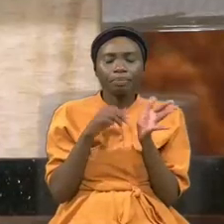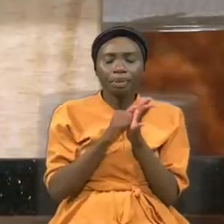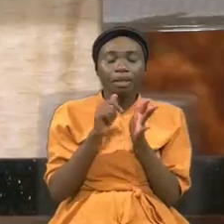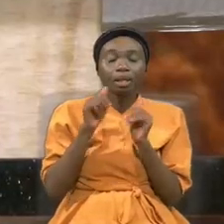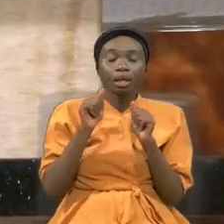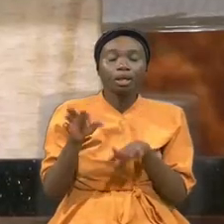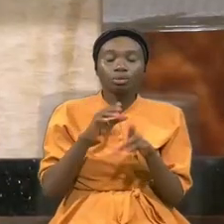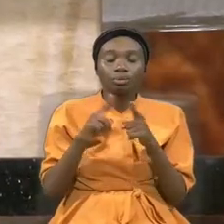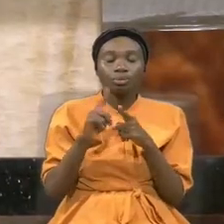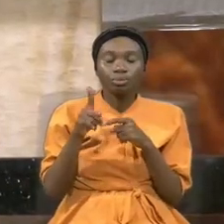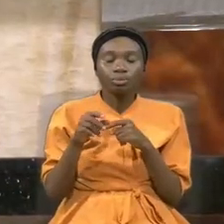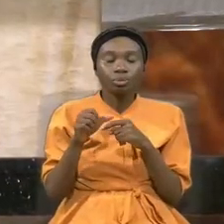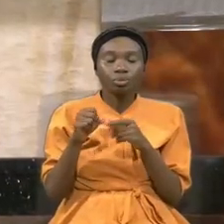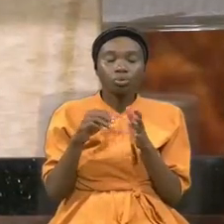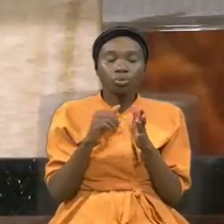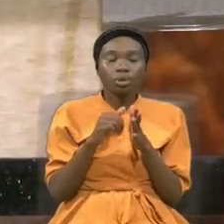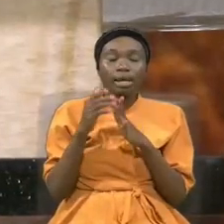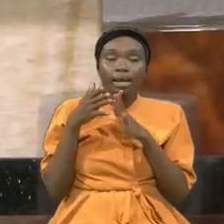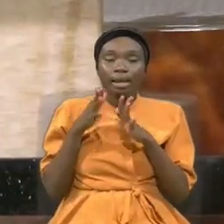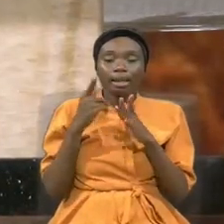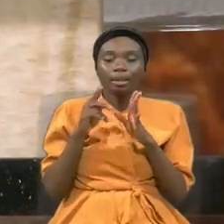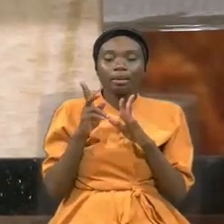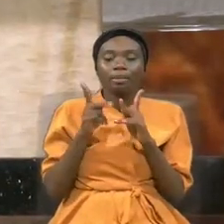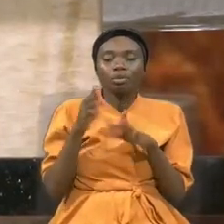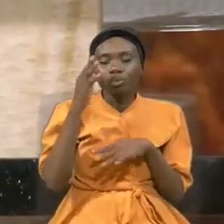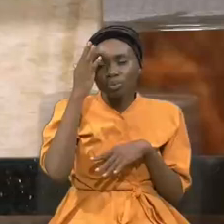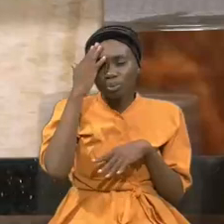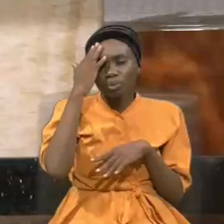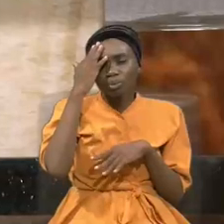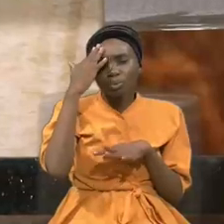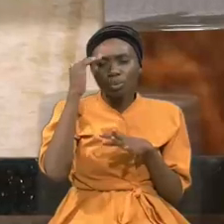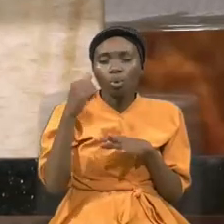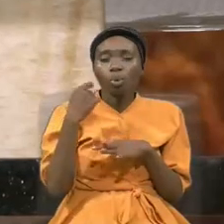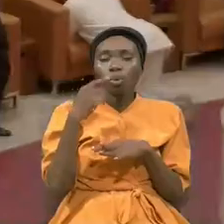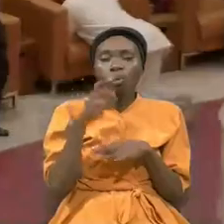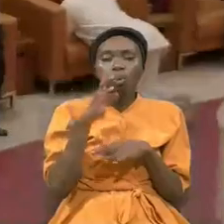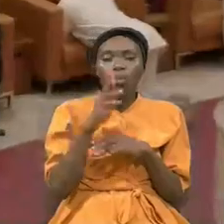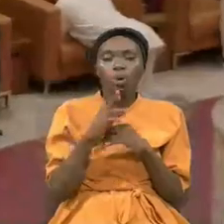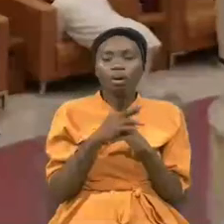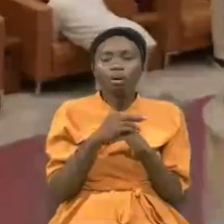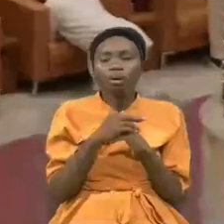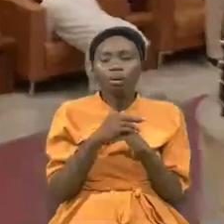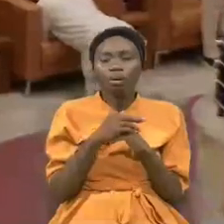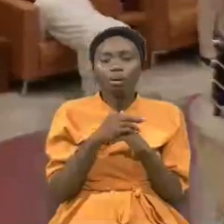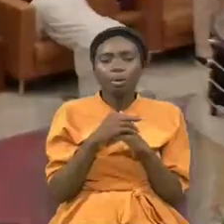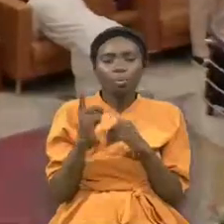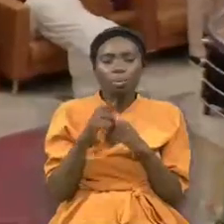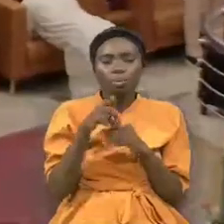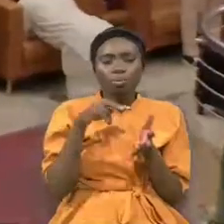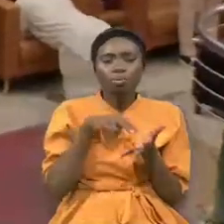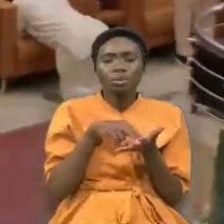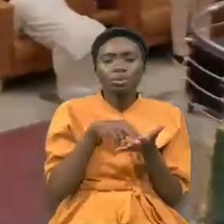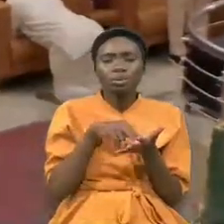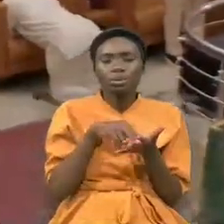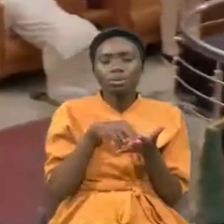ils vont te faire comme les choses négatives que les gens vont vous faire, que les gens sachent